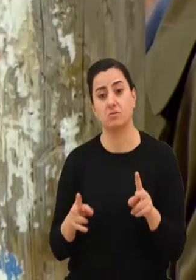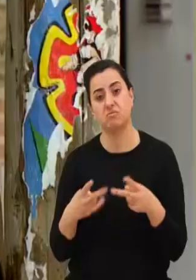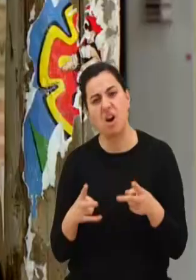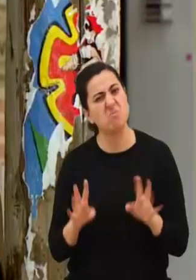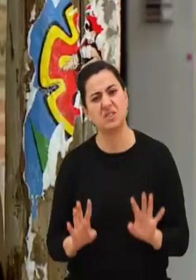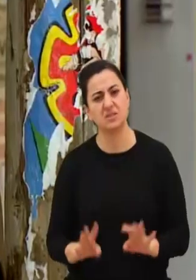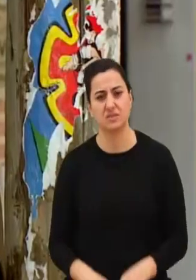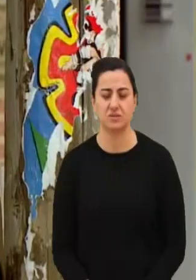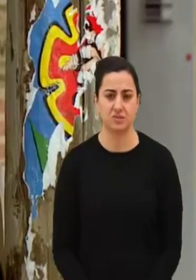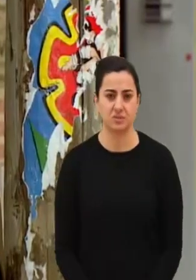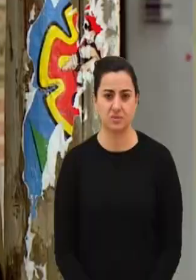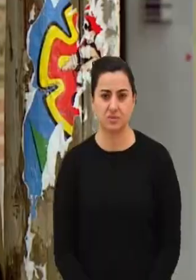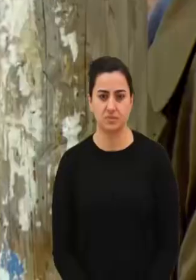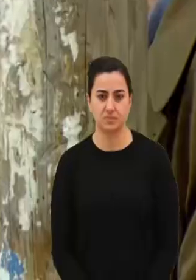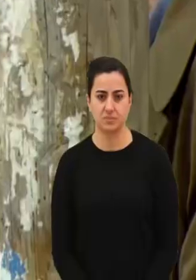etmez.